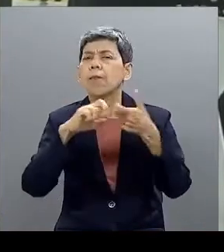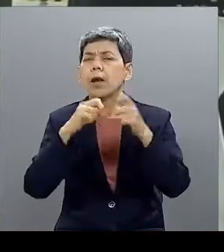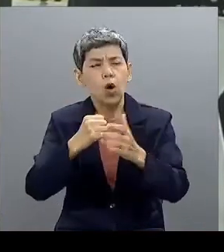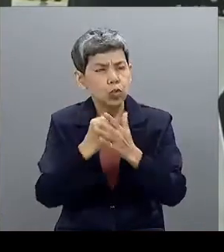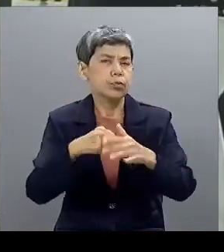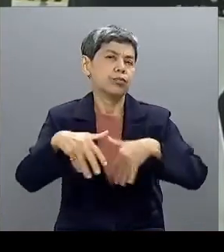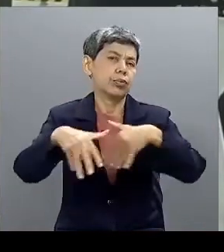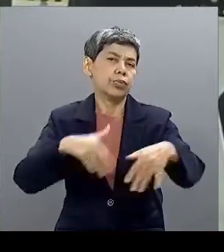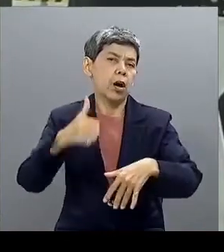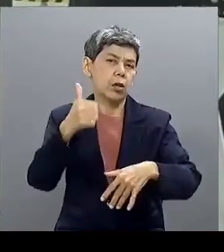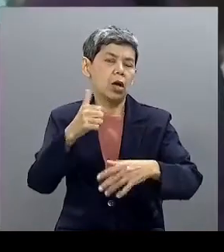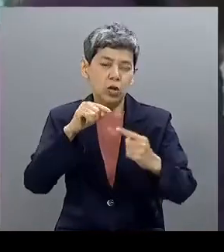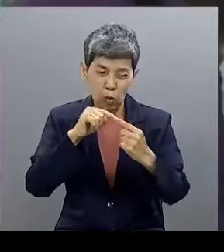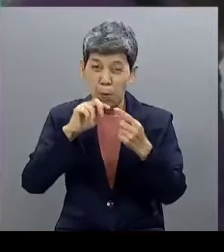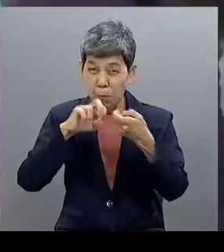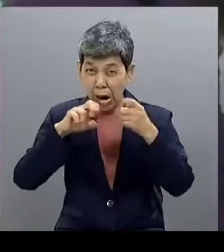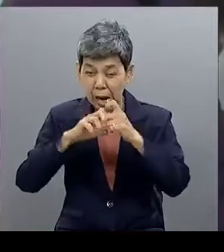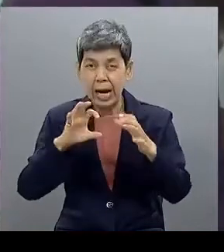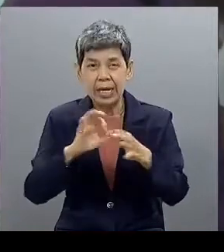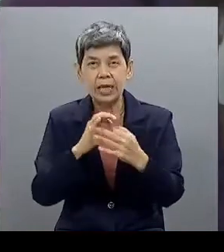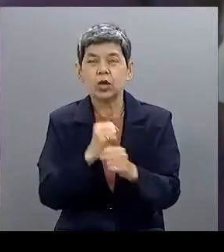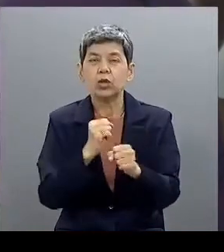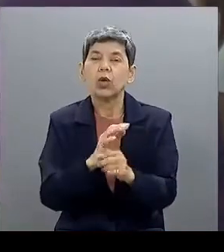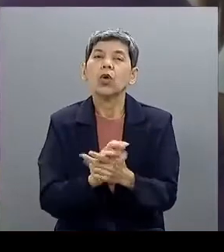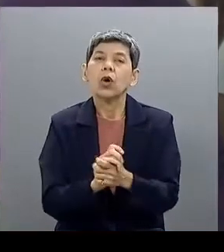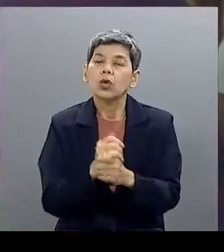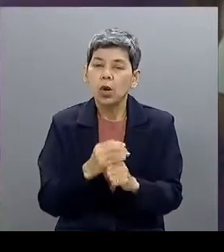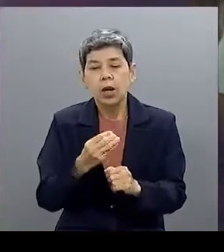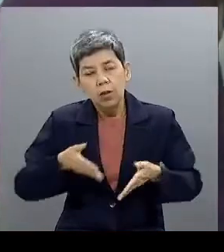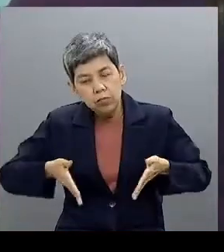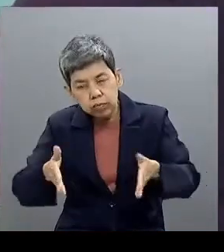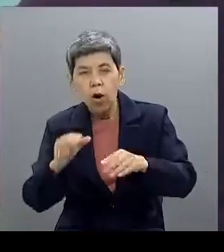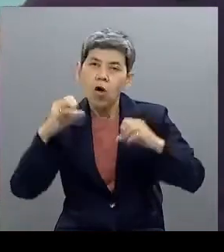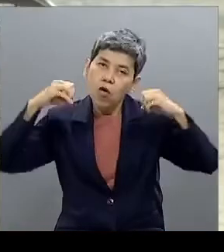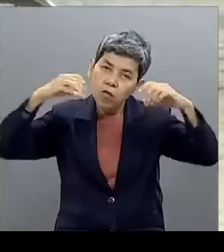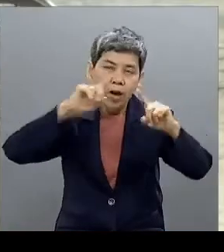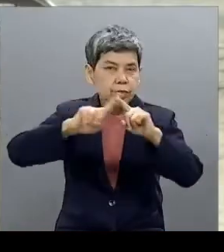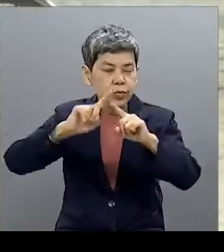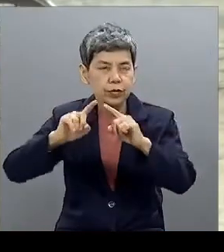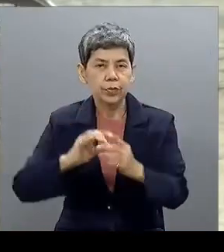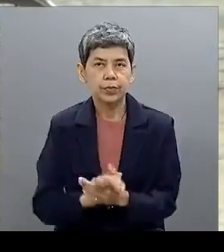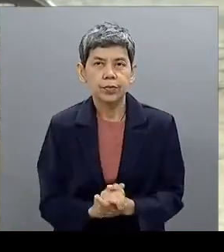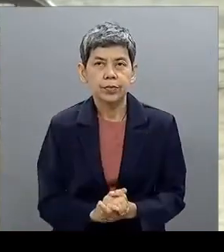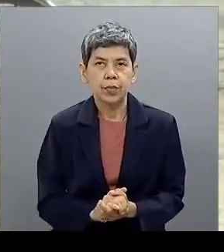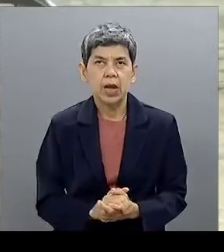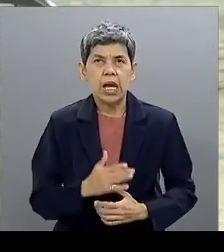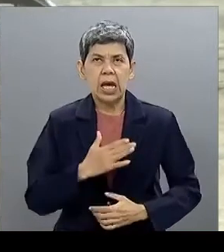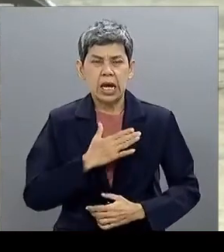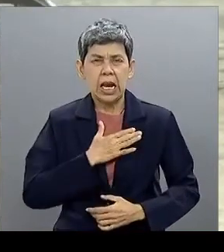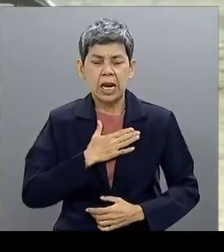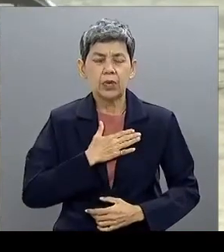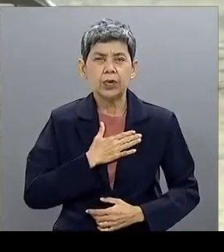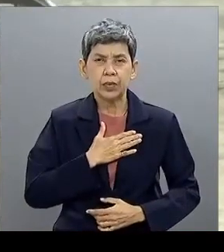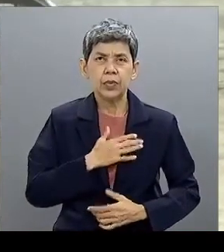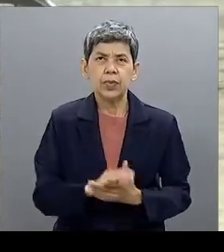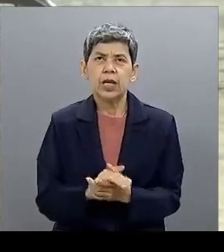ดยเฉพาะปัญหาด้านสาธารณูปโภคครับ โอ้ทุกสิ่งทุกอย่างครับหลายอย่างแล้วพัฒนาบ้านเ